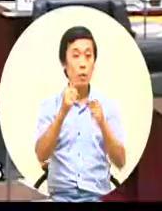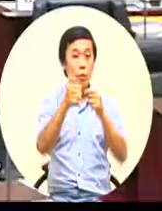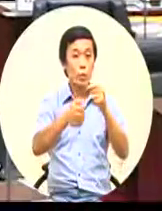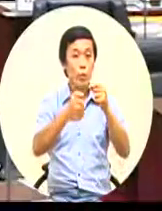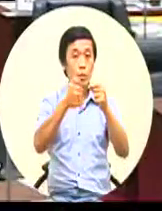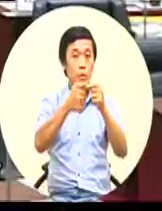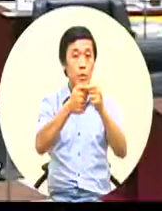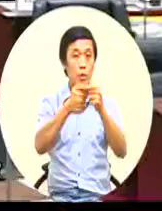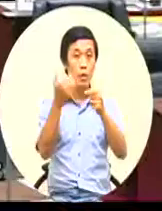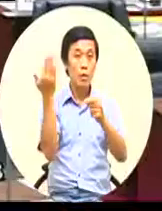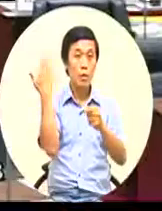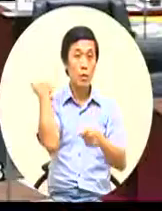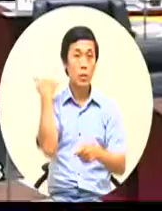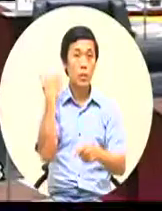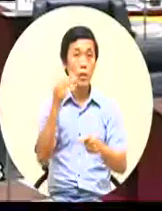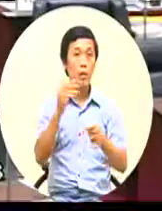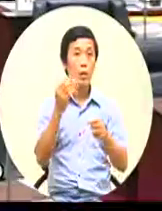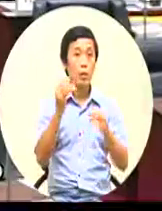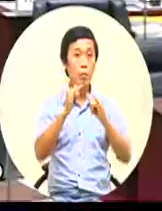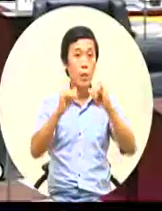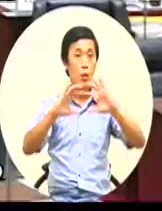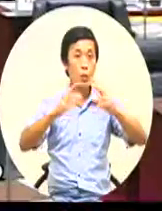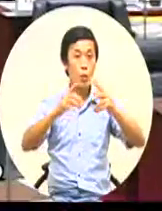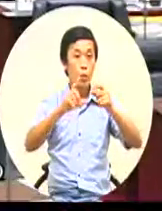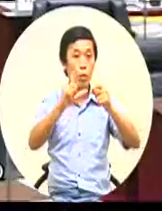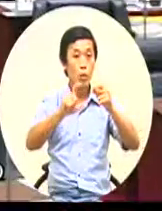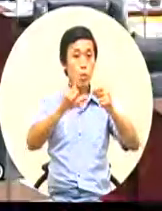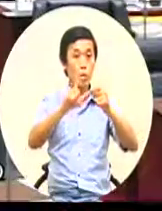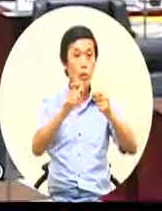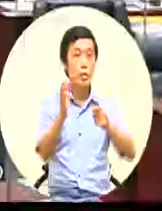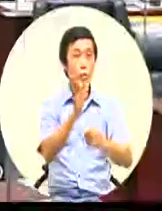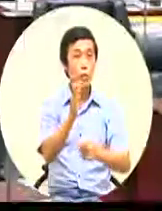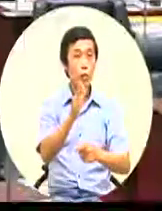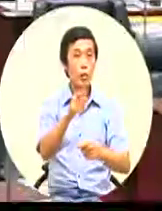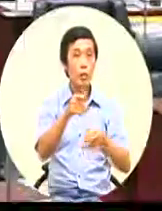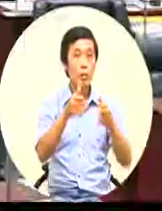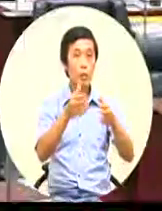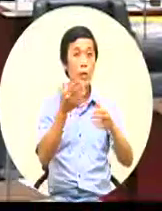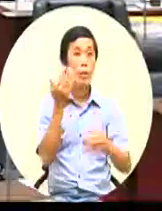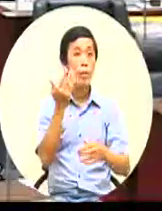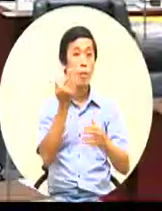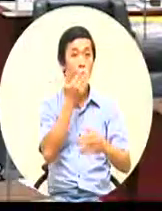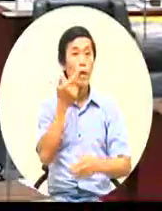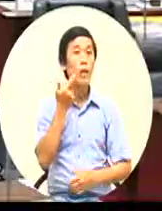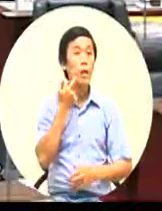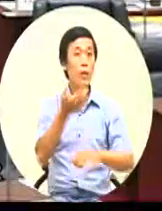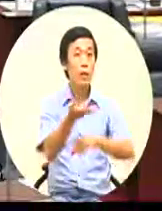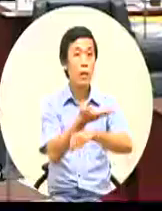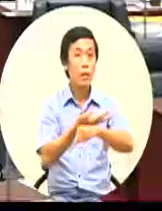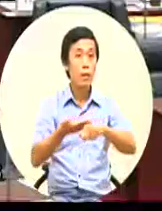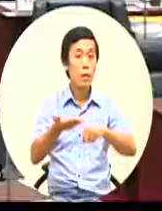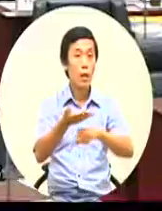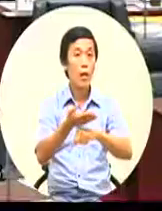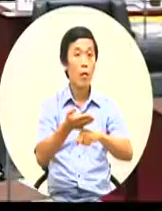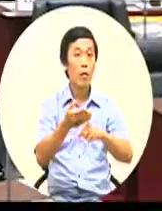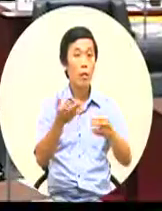50几年前。在民国60几年的时候，你也因为美丽岛的事件来去坐乌